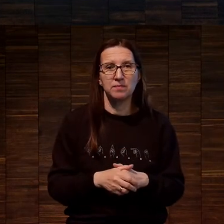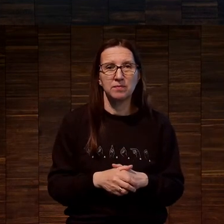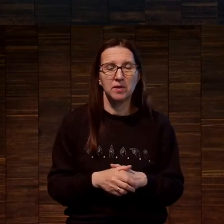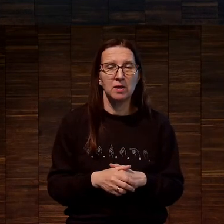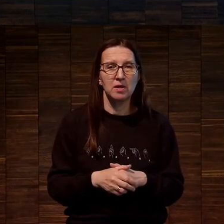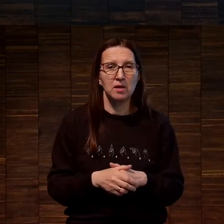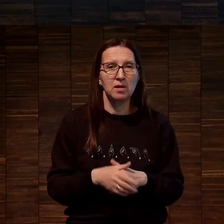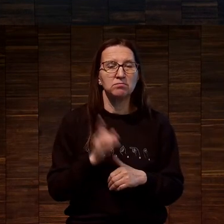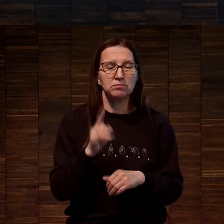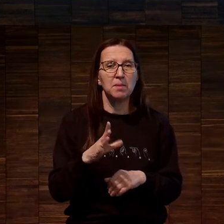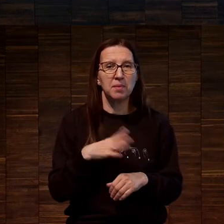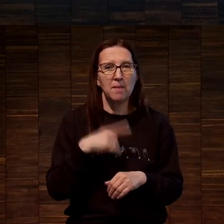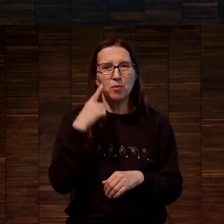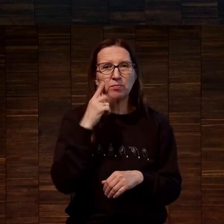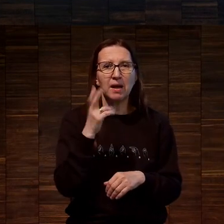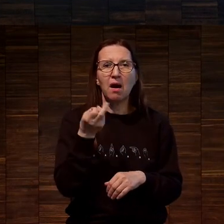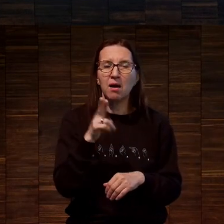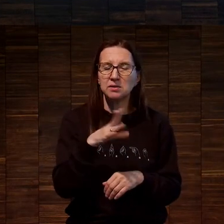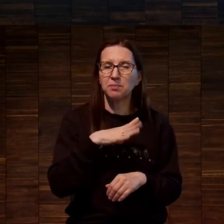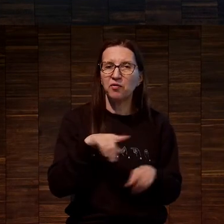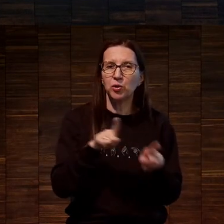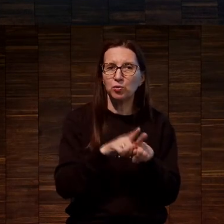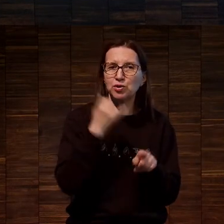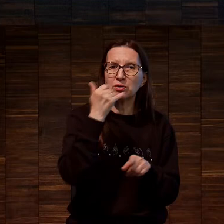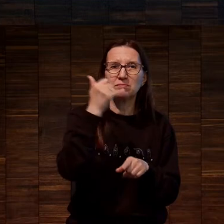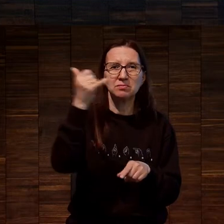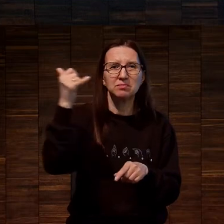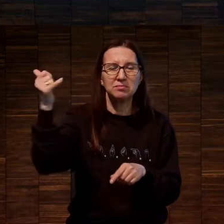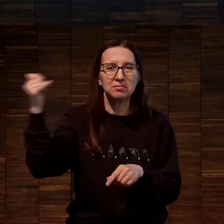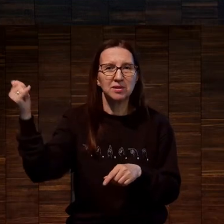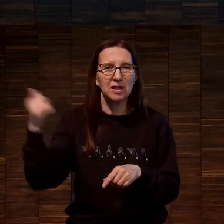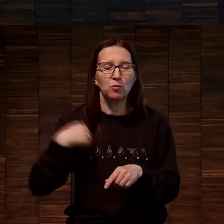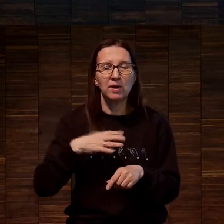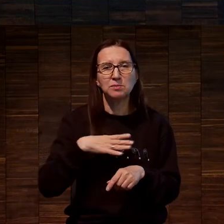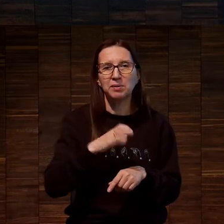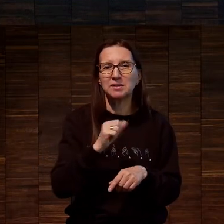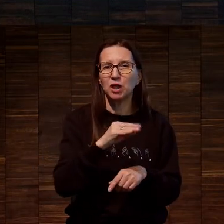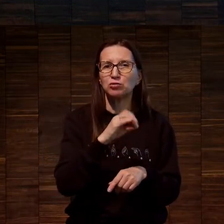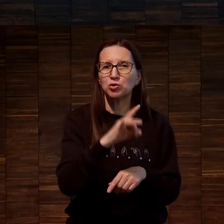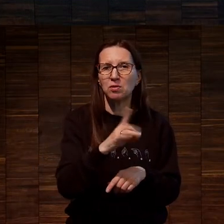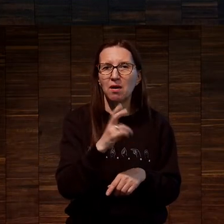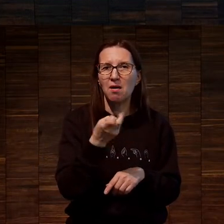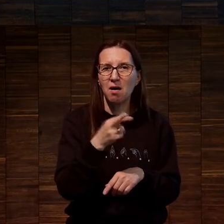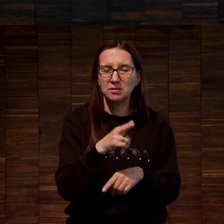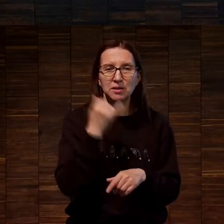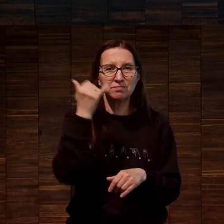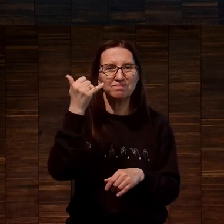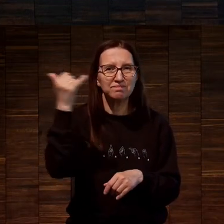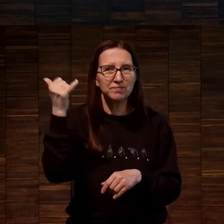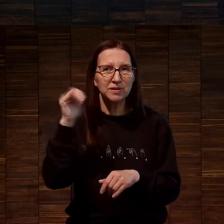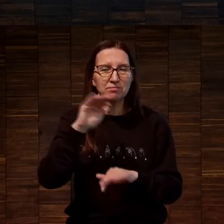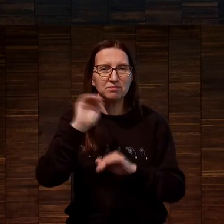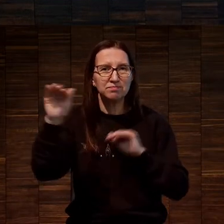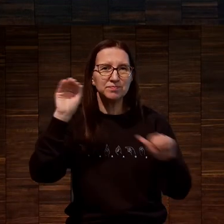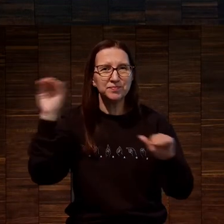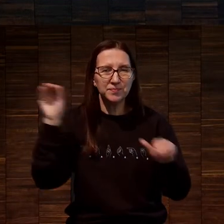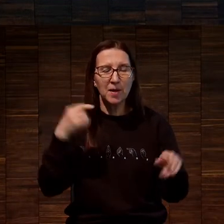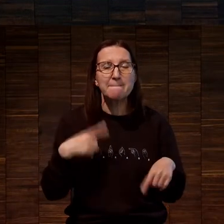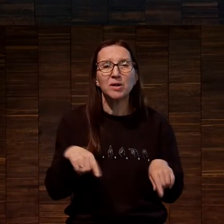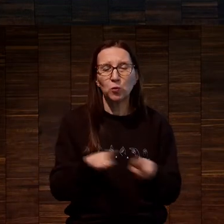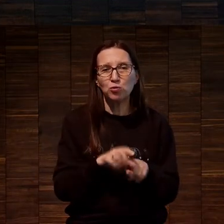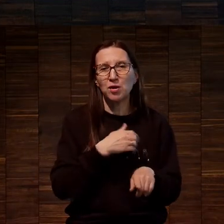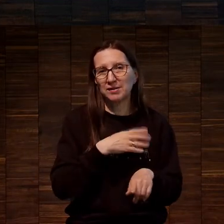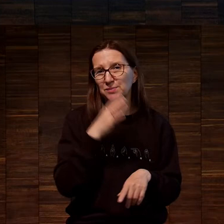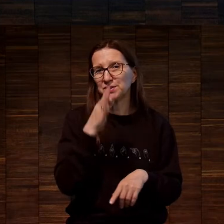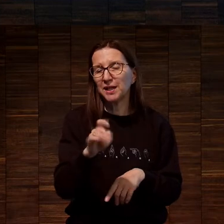была Катя, которая обзванивала площадки, наш суперстажер. Так. Вот, и, в общем, мы хотели